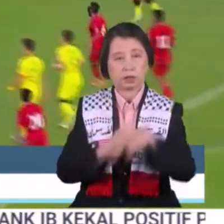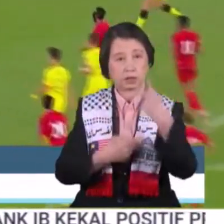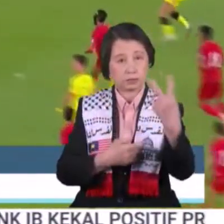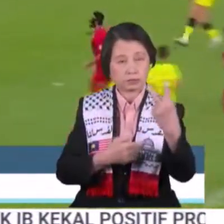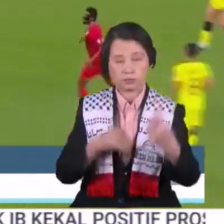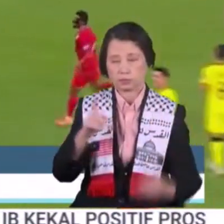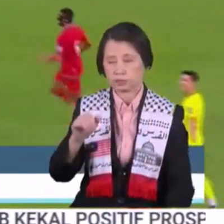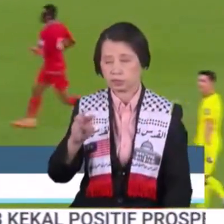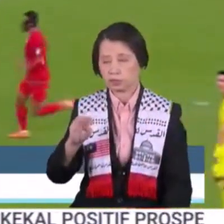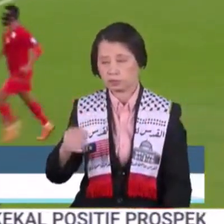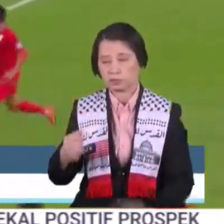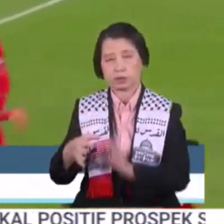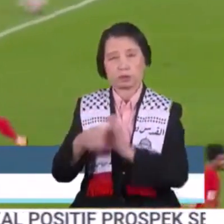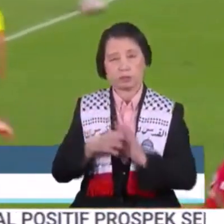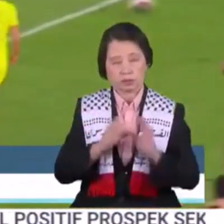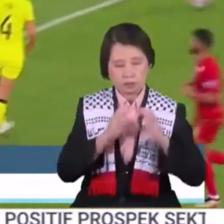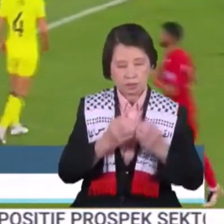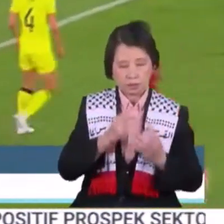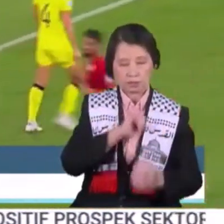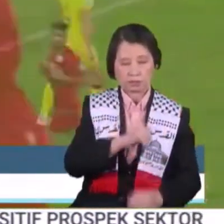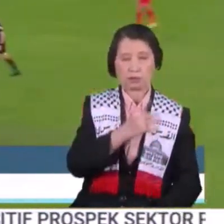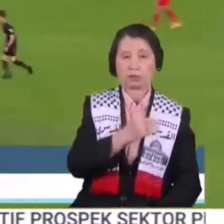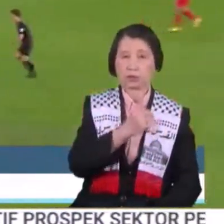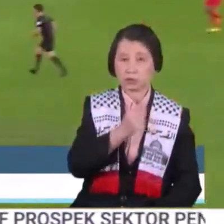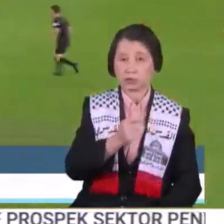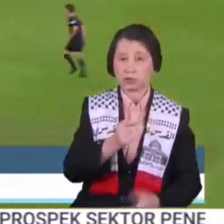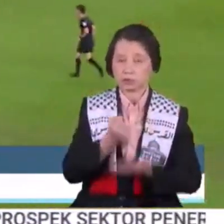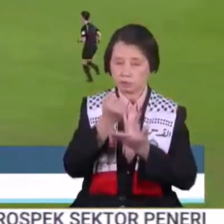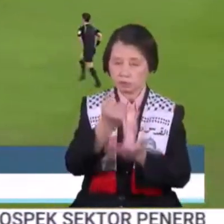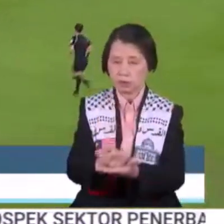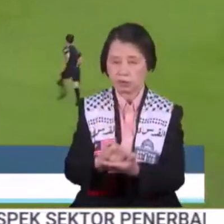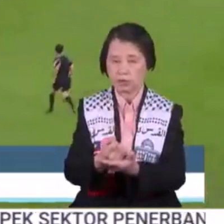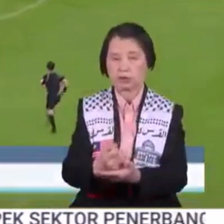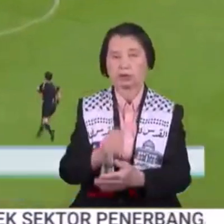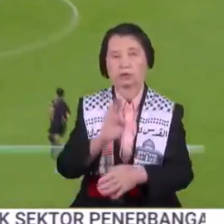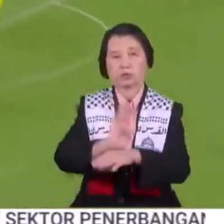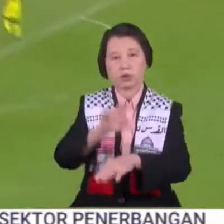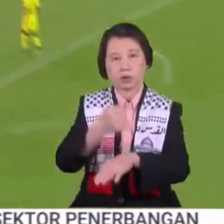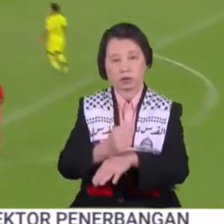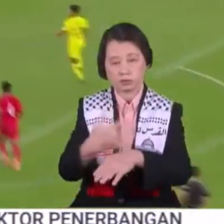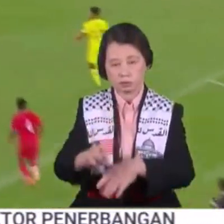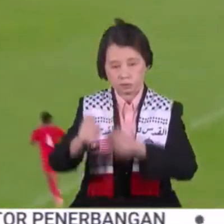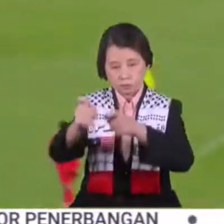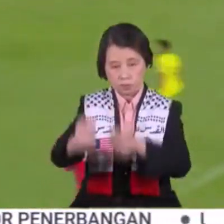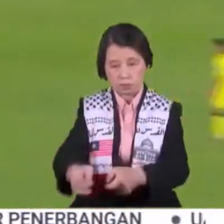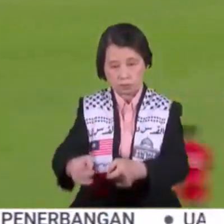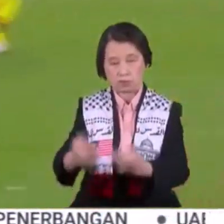Tengku Ismail yang juga pemilik kelab JDT membantu SNBJ selepas menghadiahkan